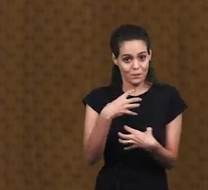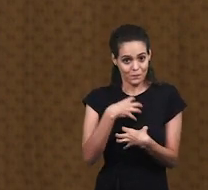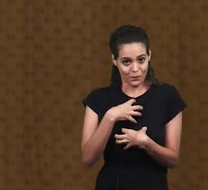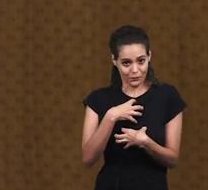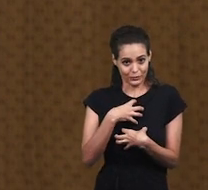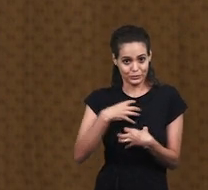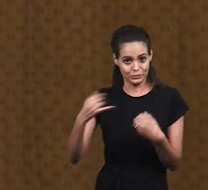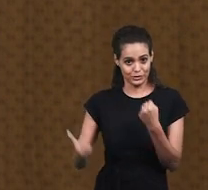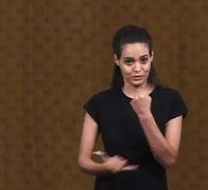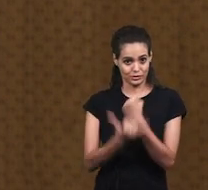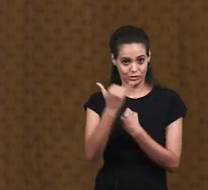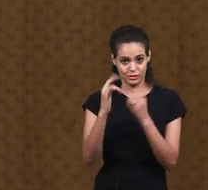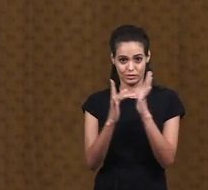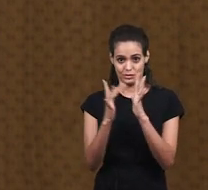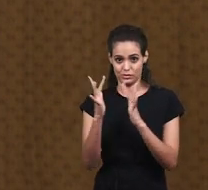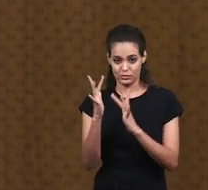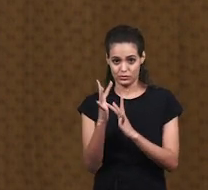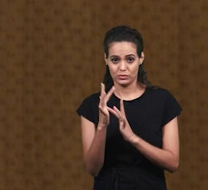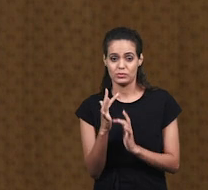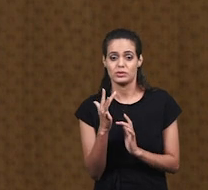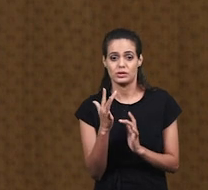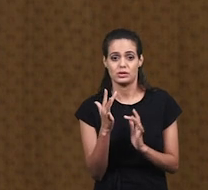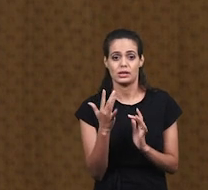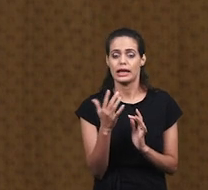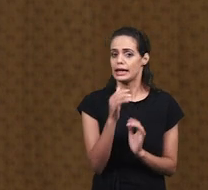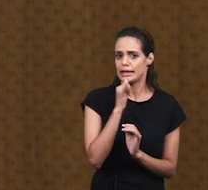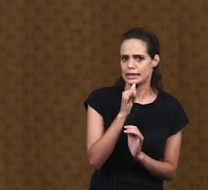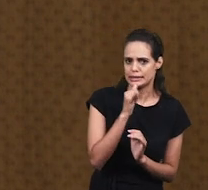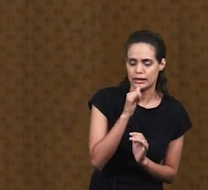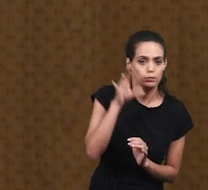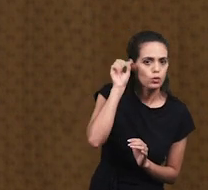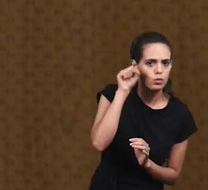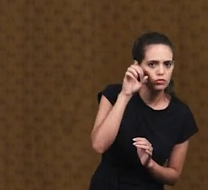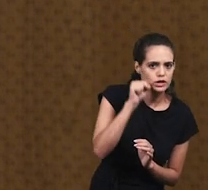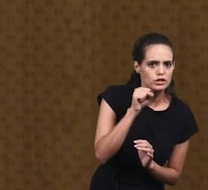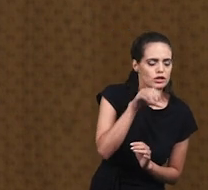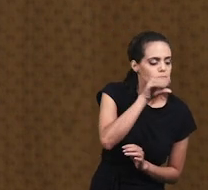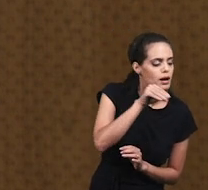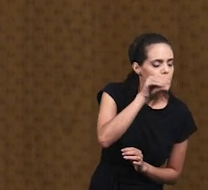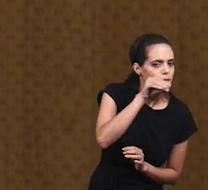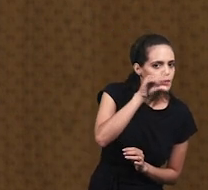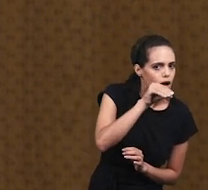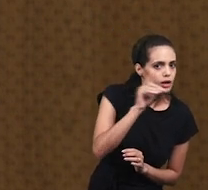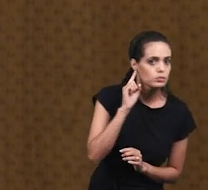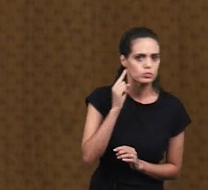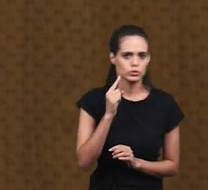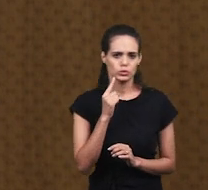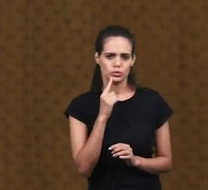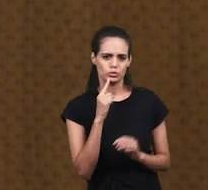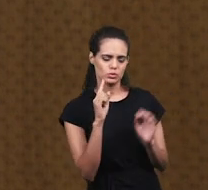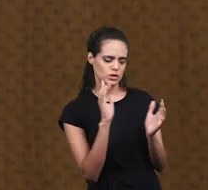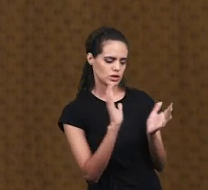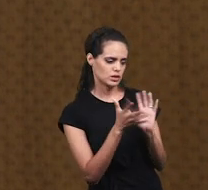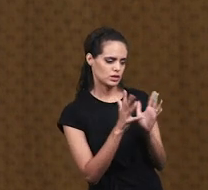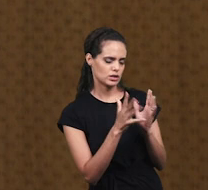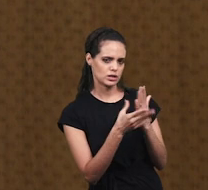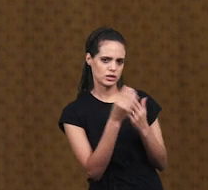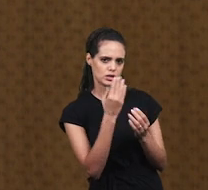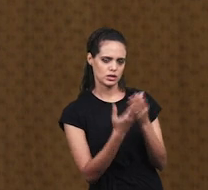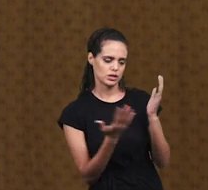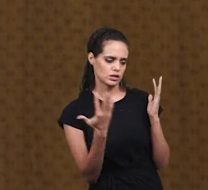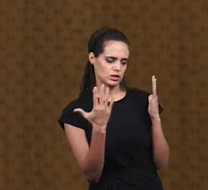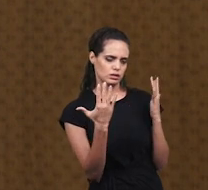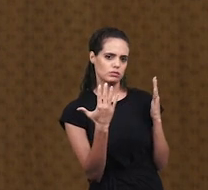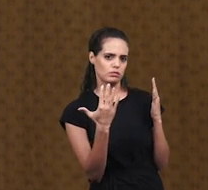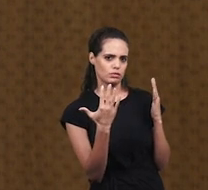parle. Et des fois, de ceux qui a vu, entendu, Jésus a fait face à tout cela. Il a confronté, il a fait face